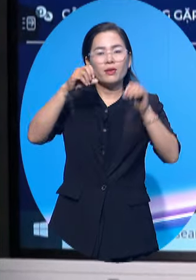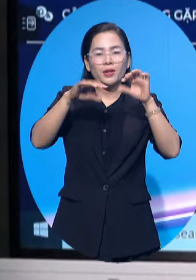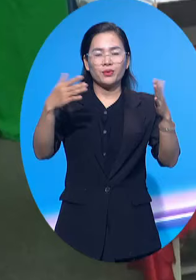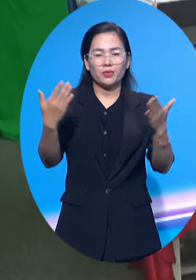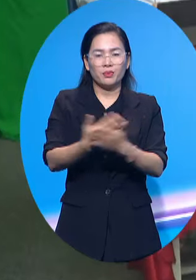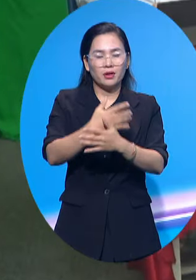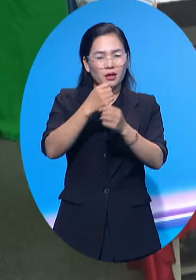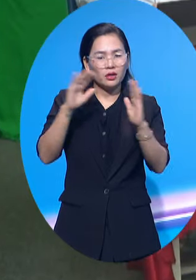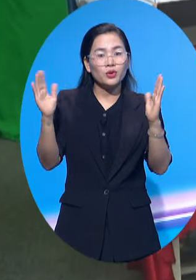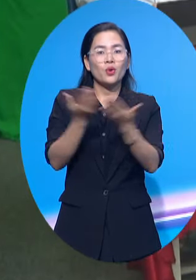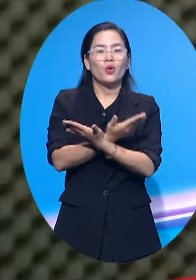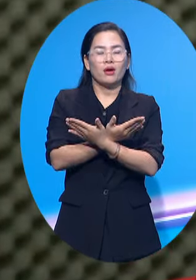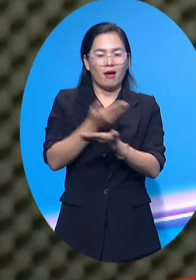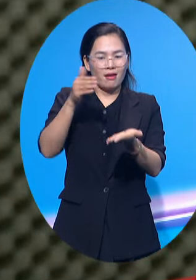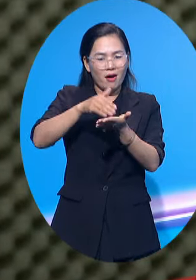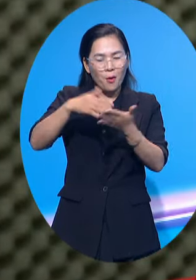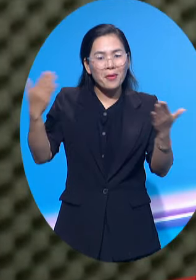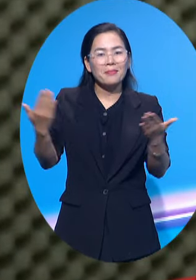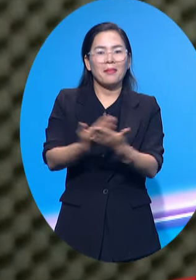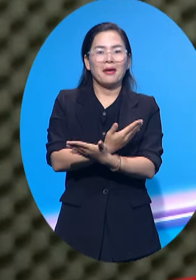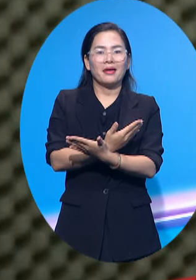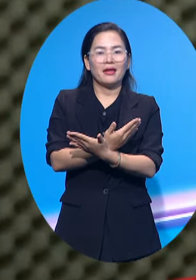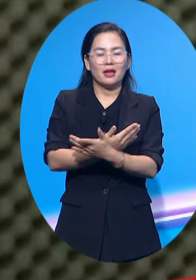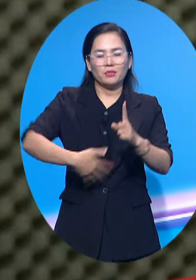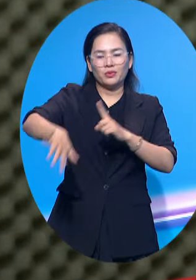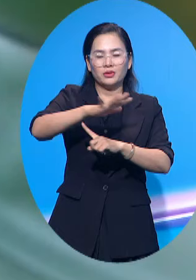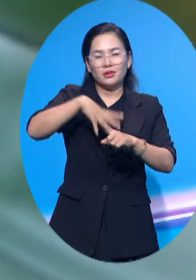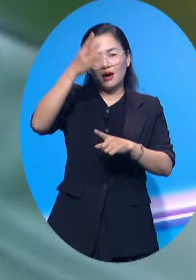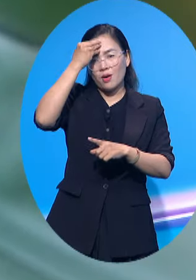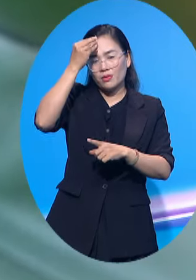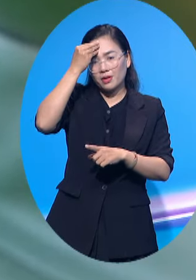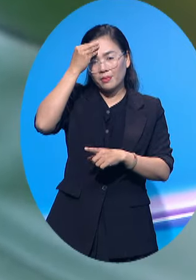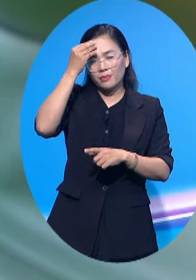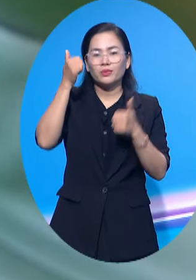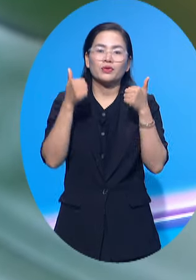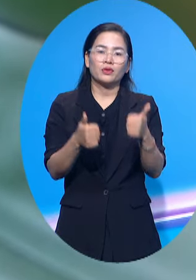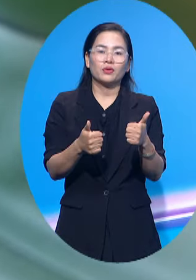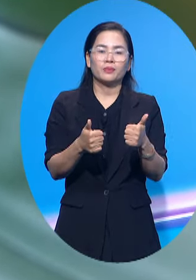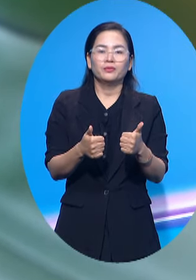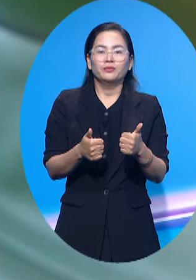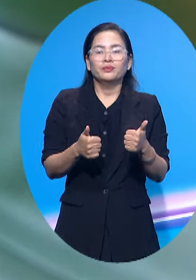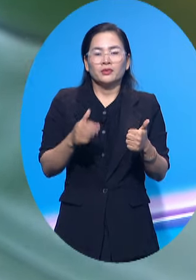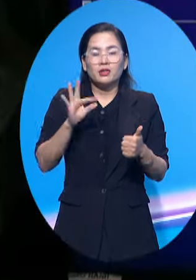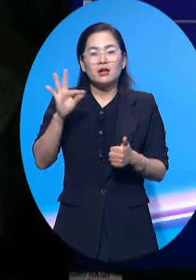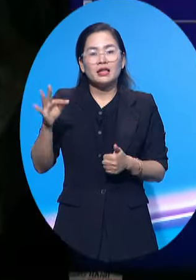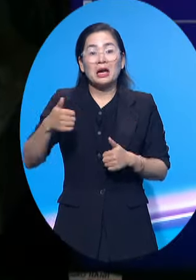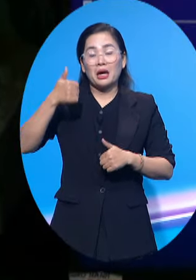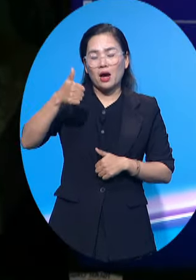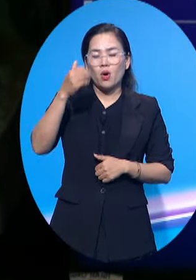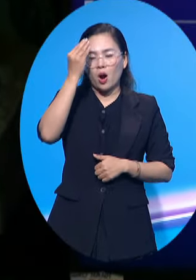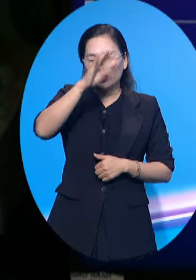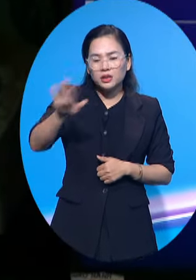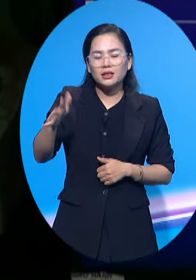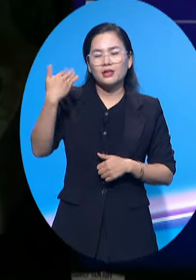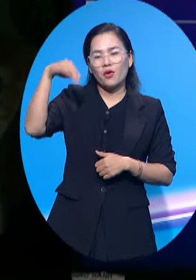số và mở ra những cơ hội mới trong việc tạo ra một môi trường học tập linh hoạt, tương tác cao và đáp ứng tốt nhu cầu của học sinh trong